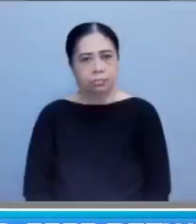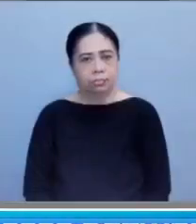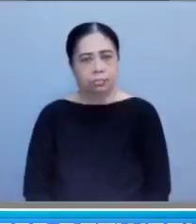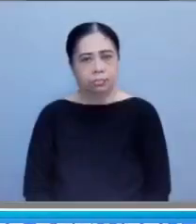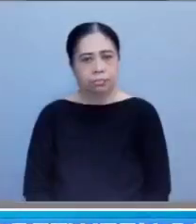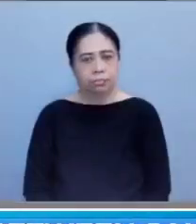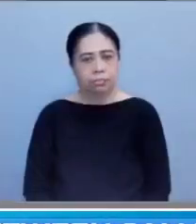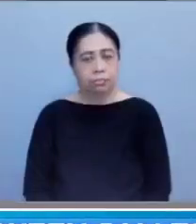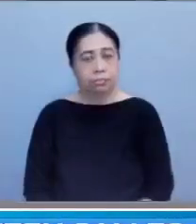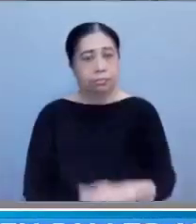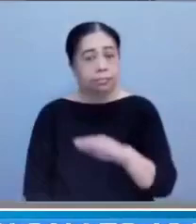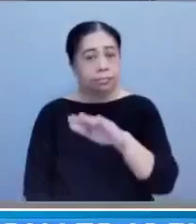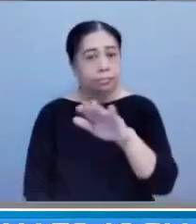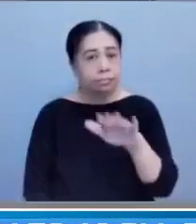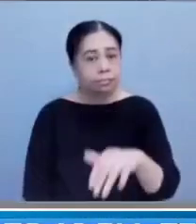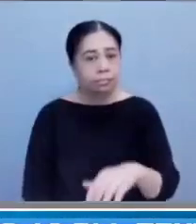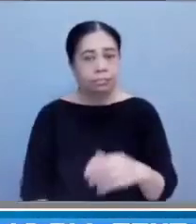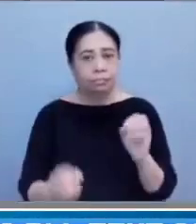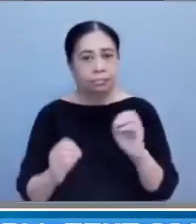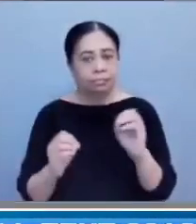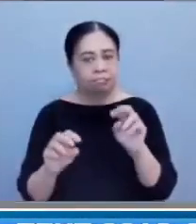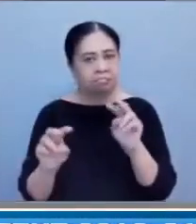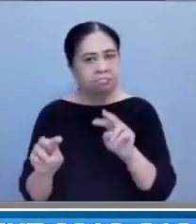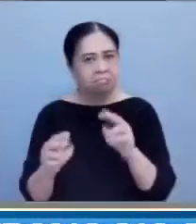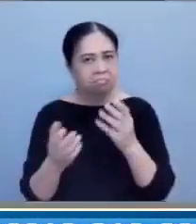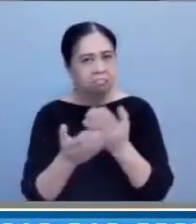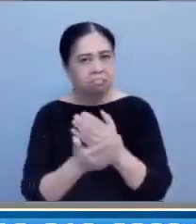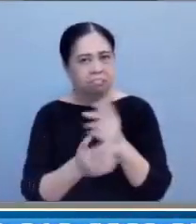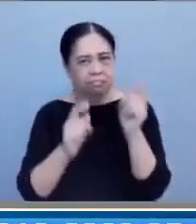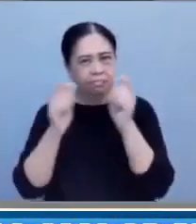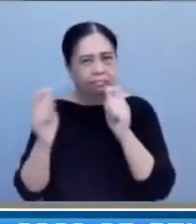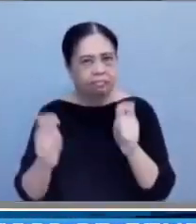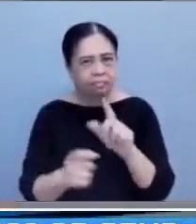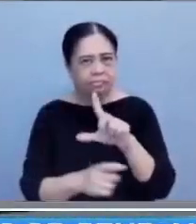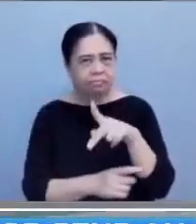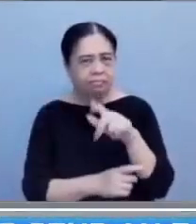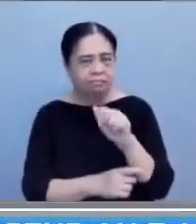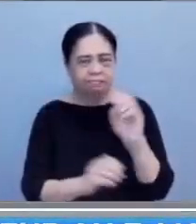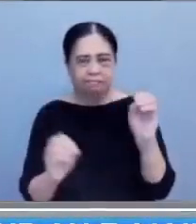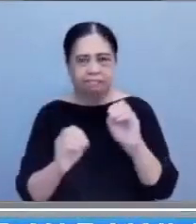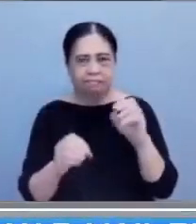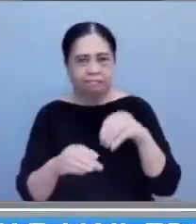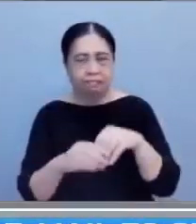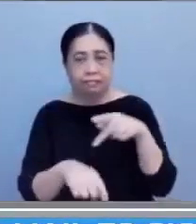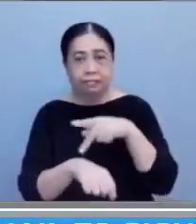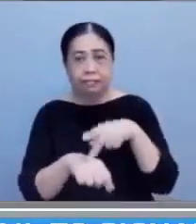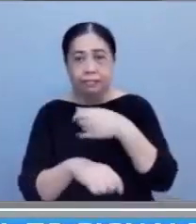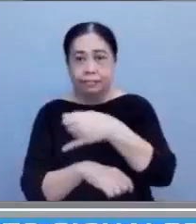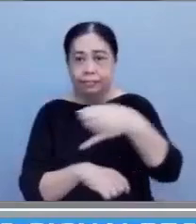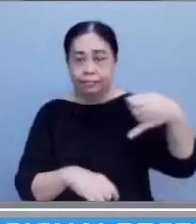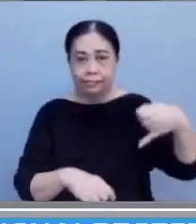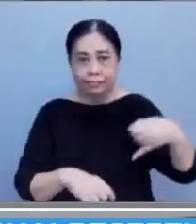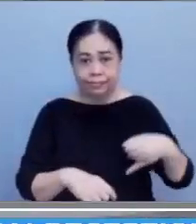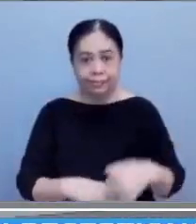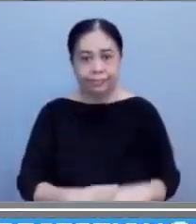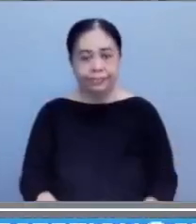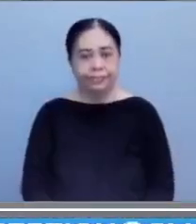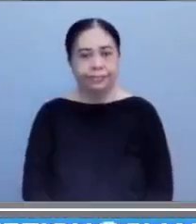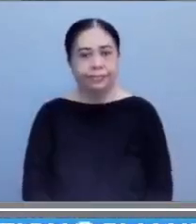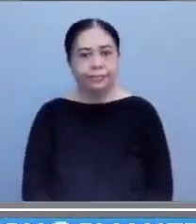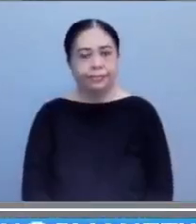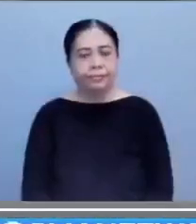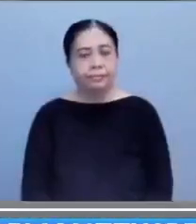Mga kabalita, wala tayong binabatay ang bagyo o low pressure area sa loob ng Philippine Area of Responsibility. Sa kabila